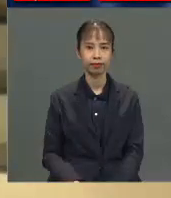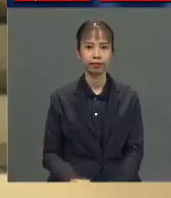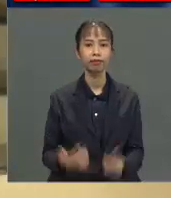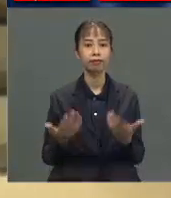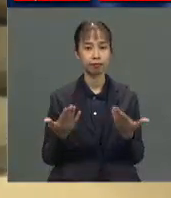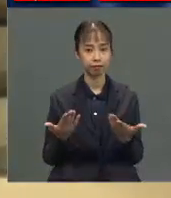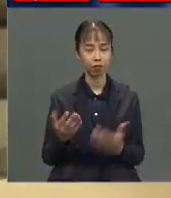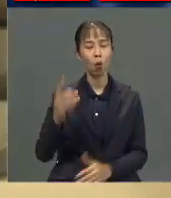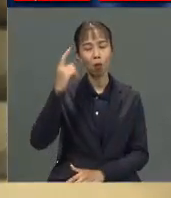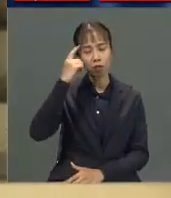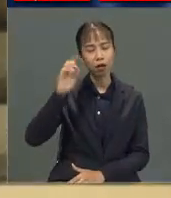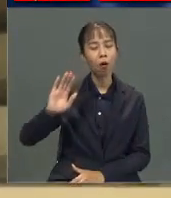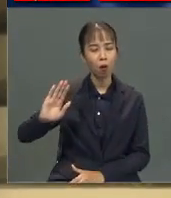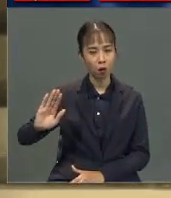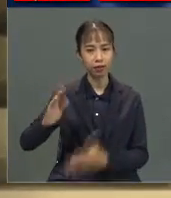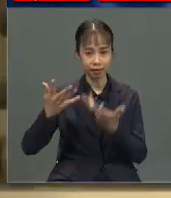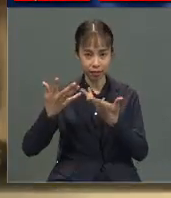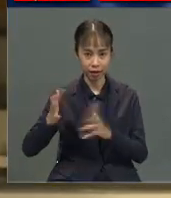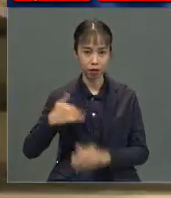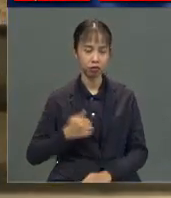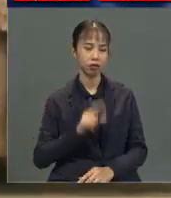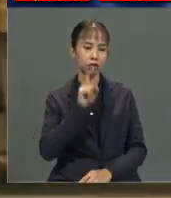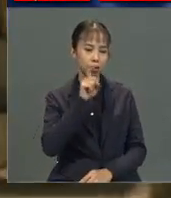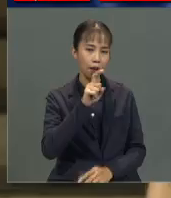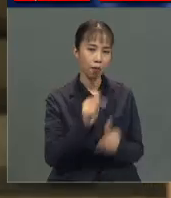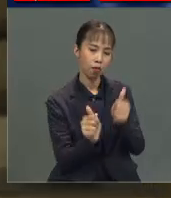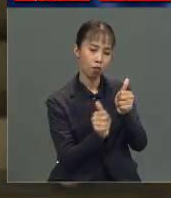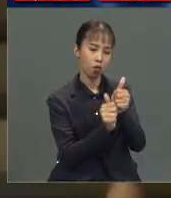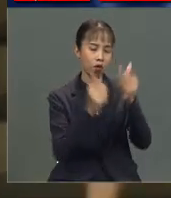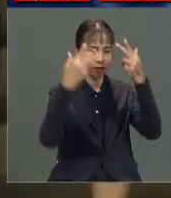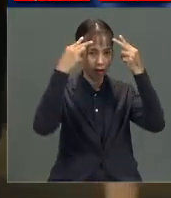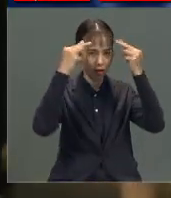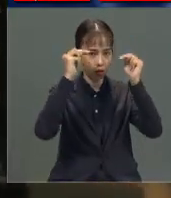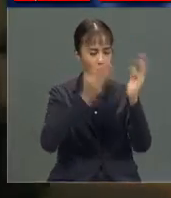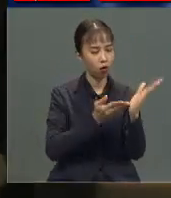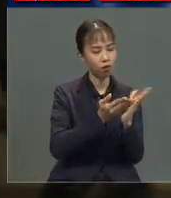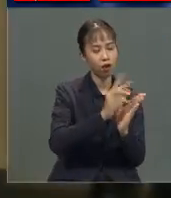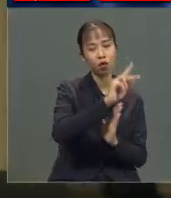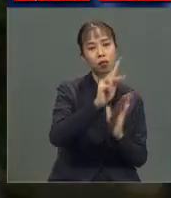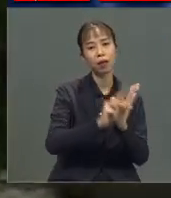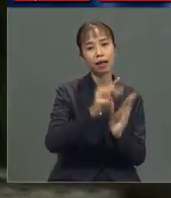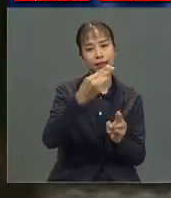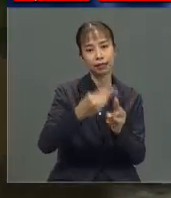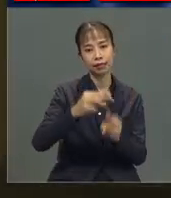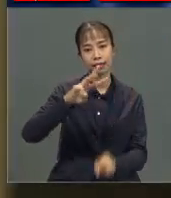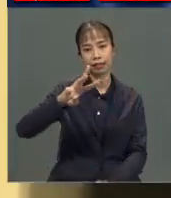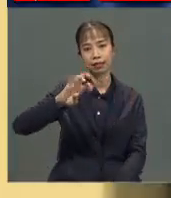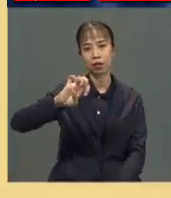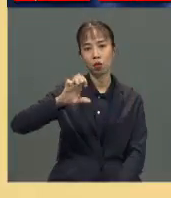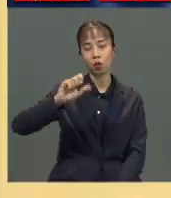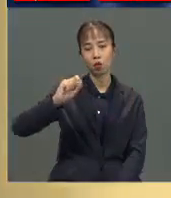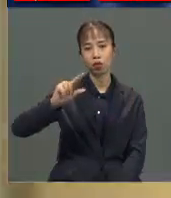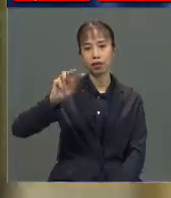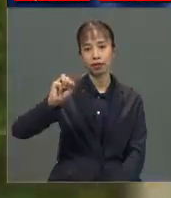นี่ก็เป็นหนึ่งความคิดเห็นนะคะนอกจากนี้ก็ไปพูดคุยกับทางรองนายกรัฐมนตรีด้านกฎหมายนายวิษณุเครืองามด้วยนะคะเพราะว่า